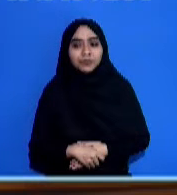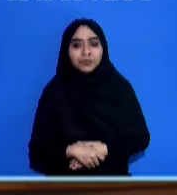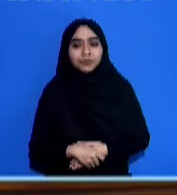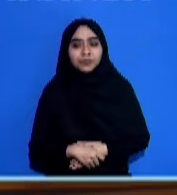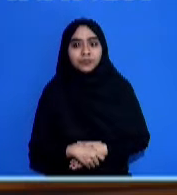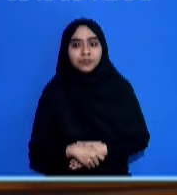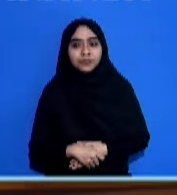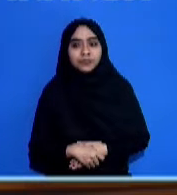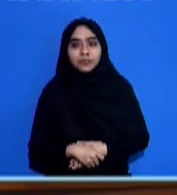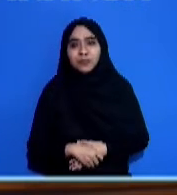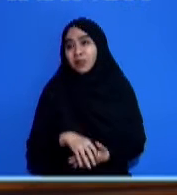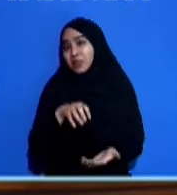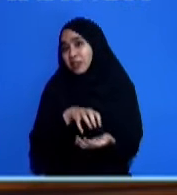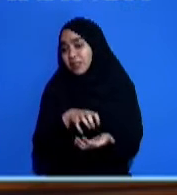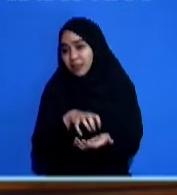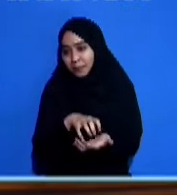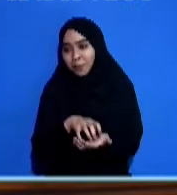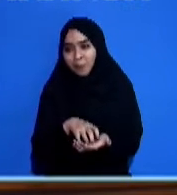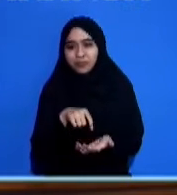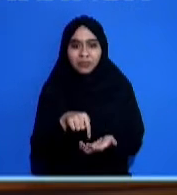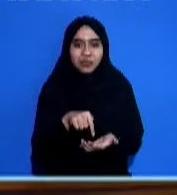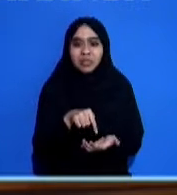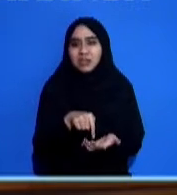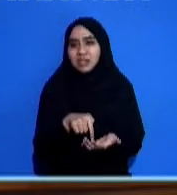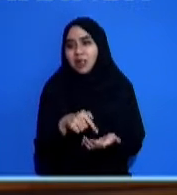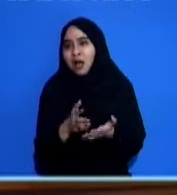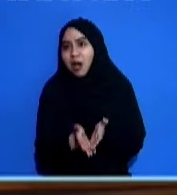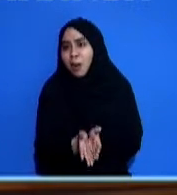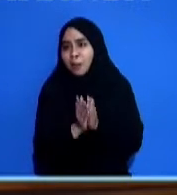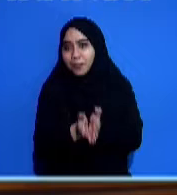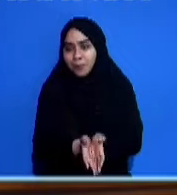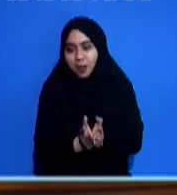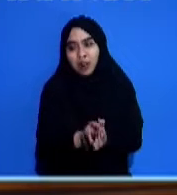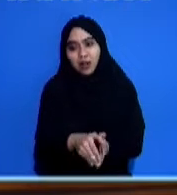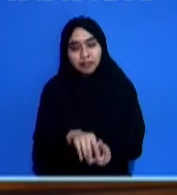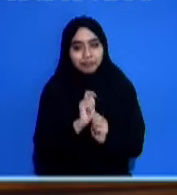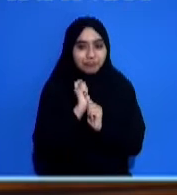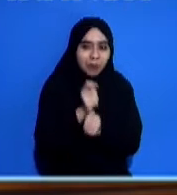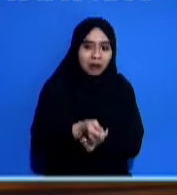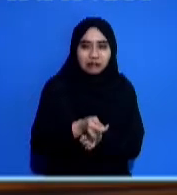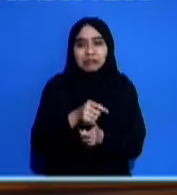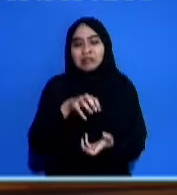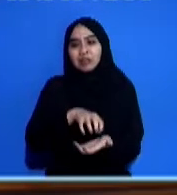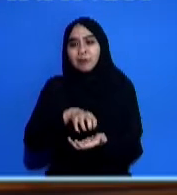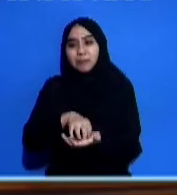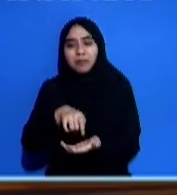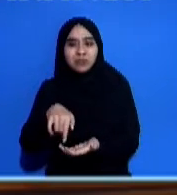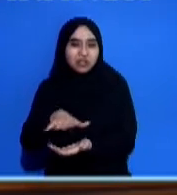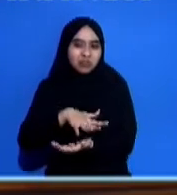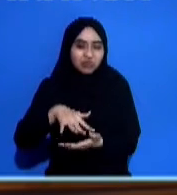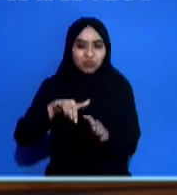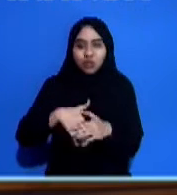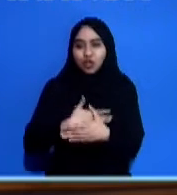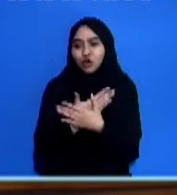Kajawi kangge papan kangge tambating baito gadahipun pamisaya mino dermaga gesing ing laradan Gunung Kidul